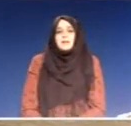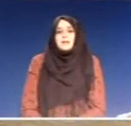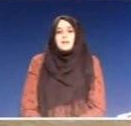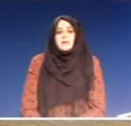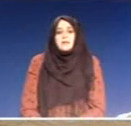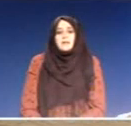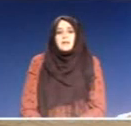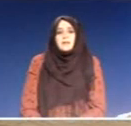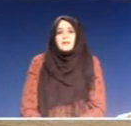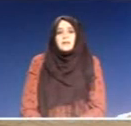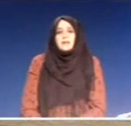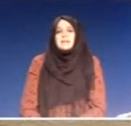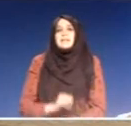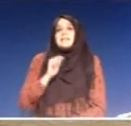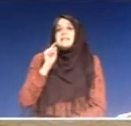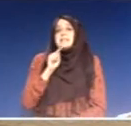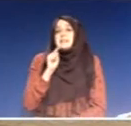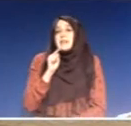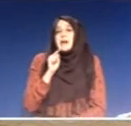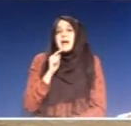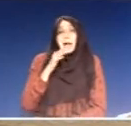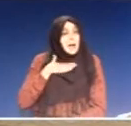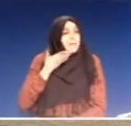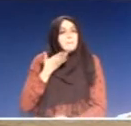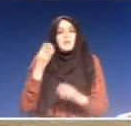وخاصة، نعم، هو مجتمع يحب الصلح،